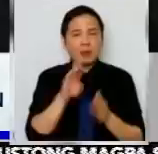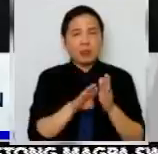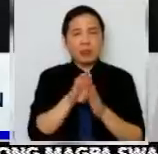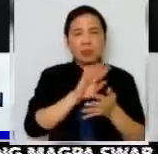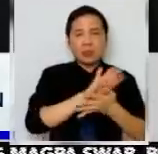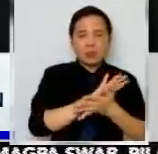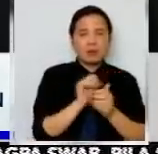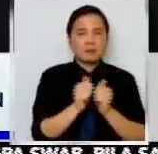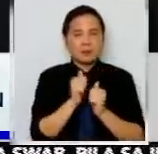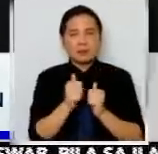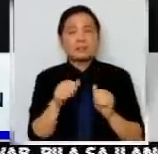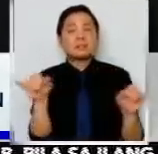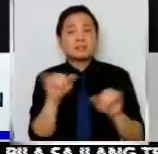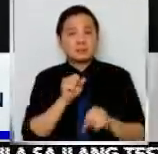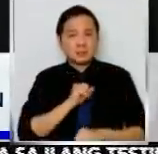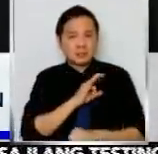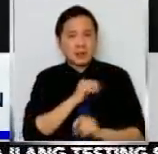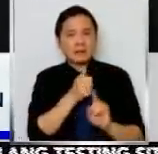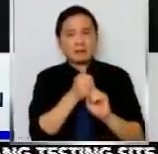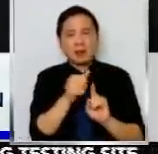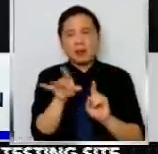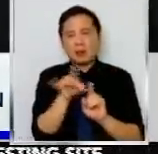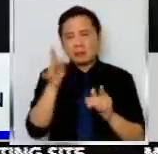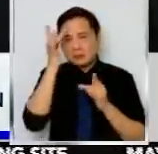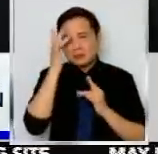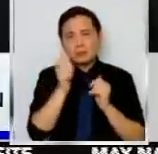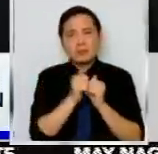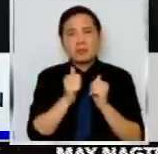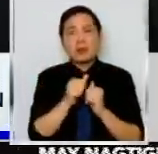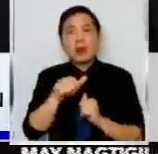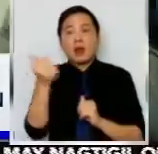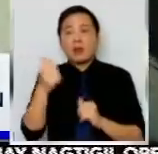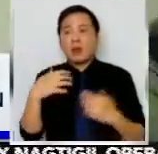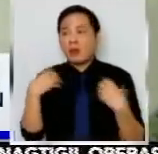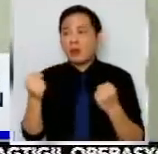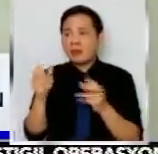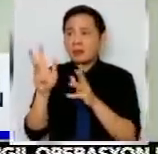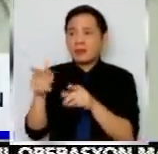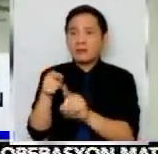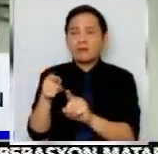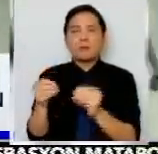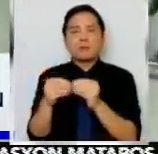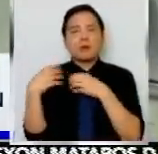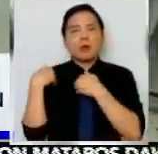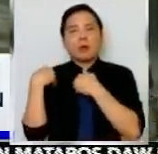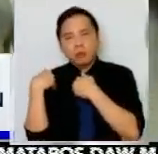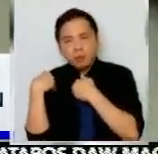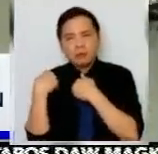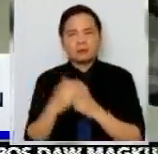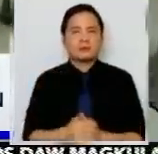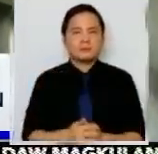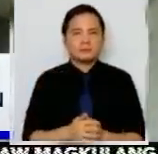ano, lalong bumibigit yung trabaho ng ating mga nurses na naiiwan sa bedside. Dumarami na nga rin daw ang mga ospital